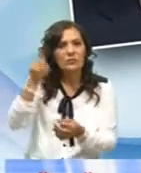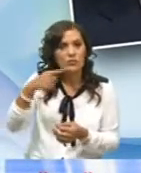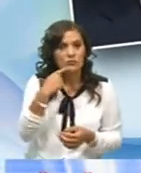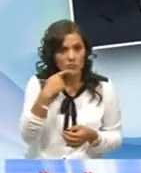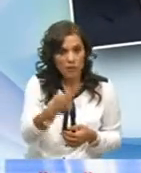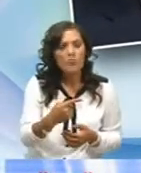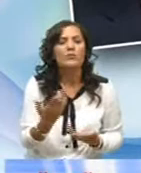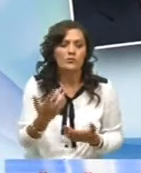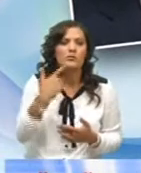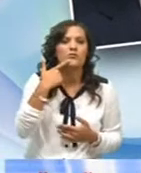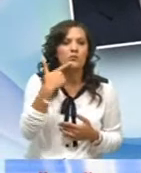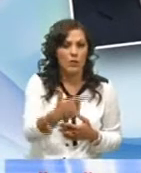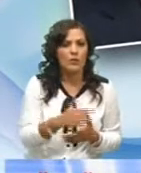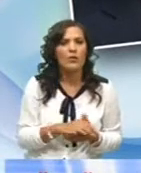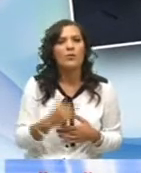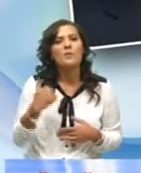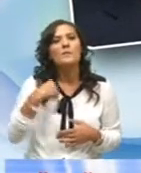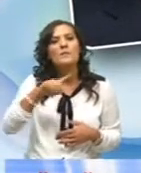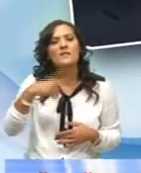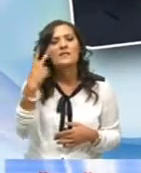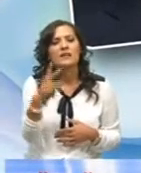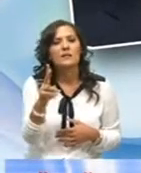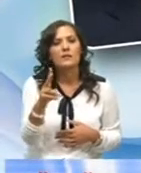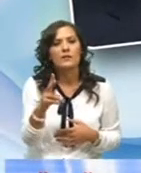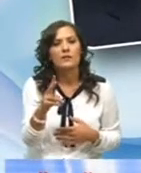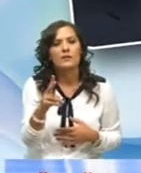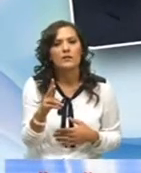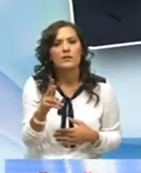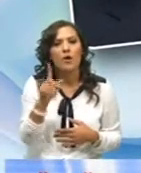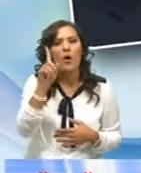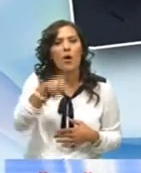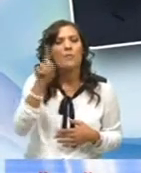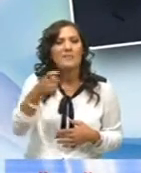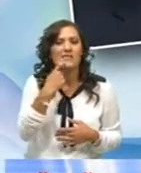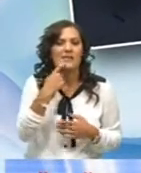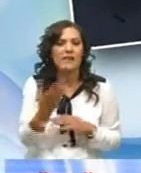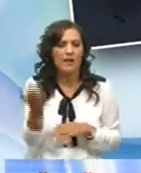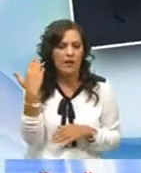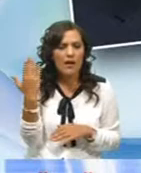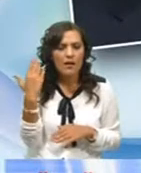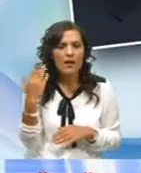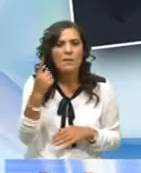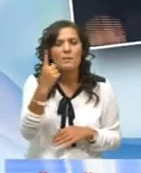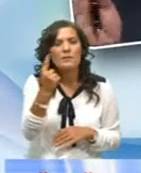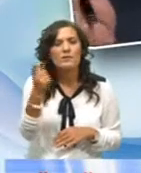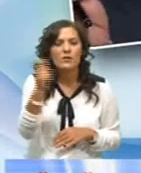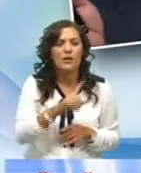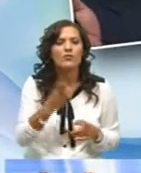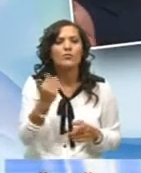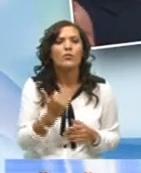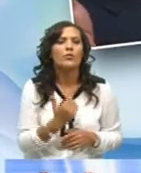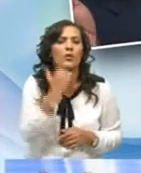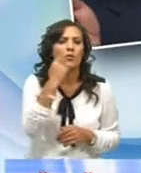söylüyorlar ölüyorlar ne haliyle Biz 2011 senesinde bir buçuk aylık çok